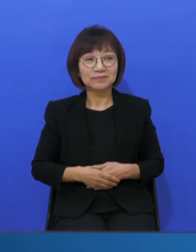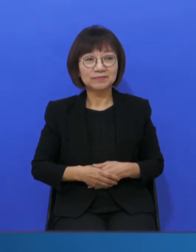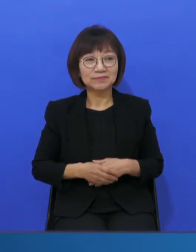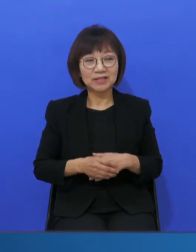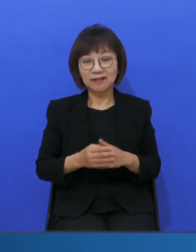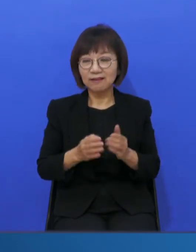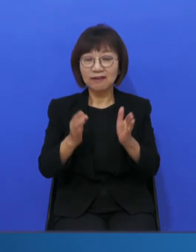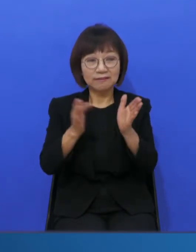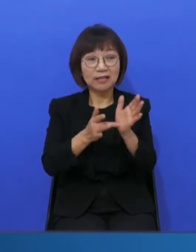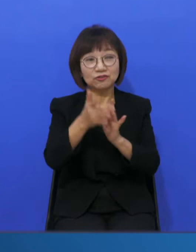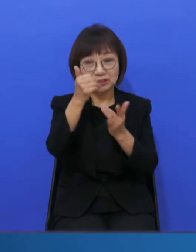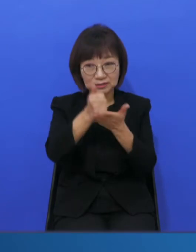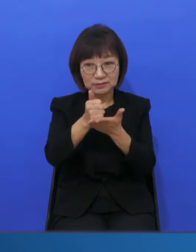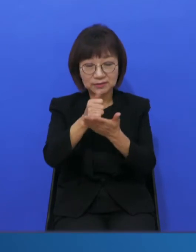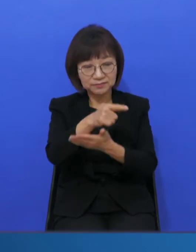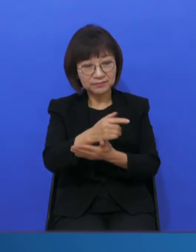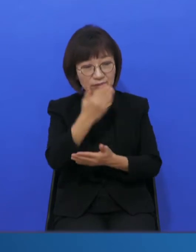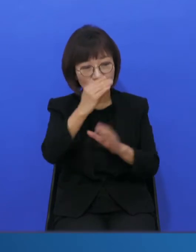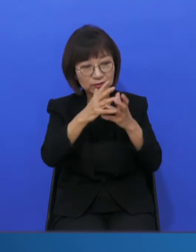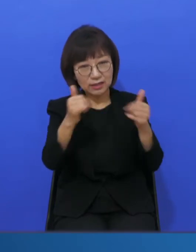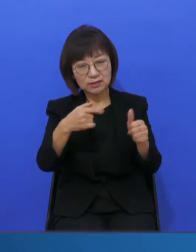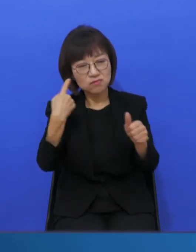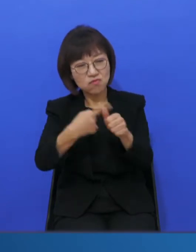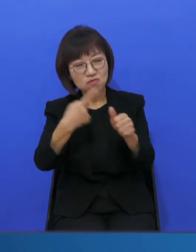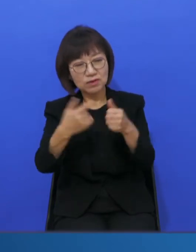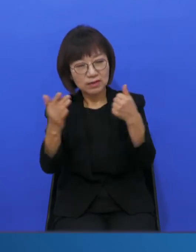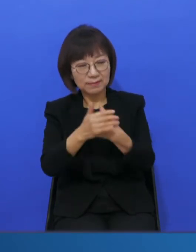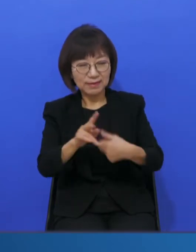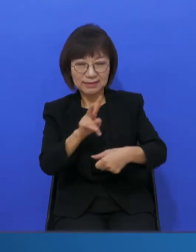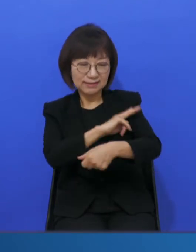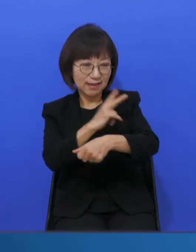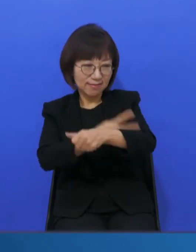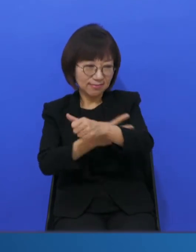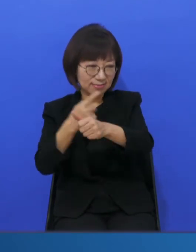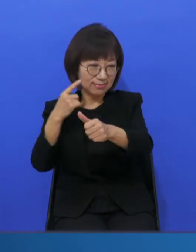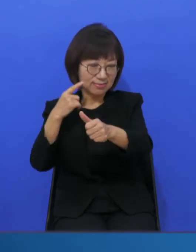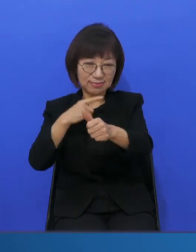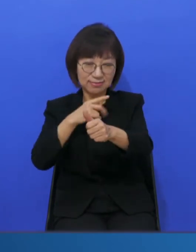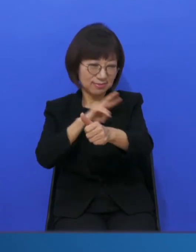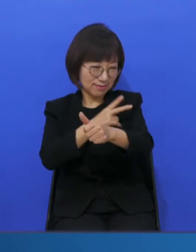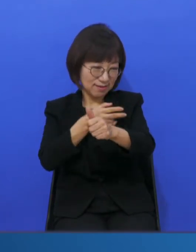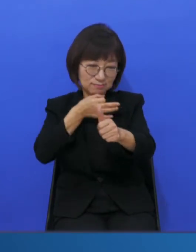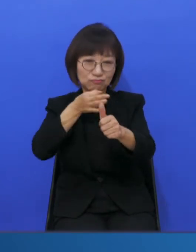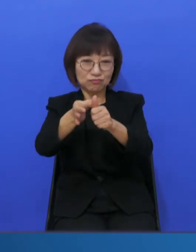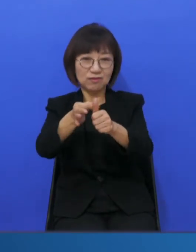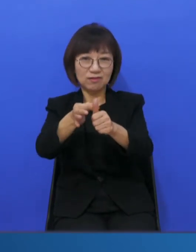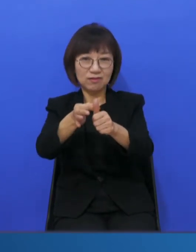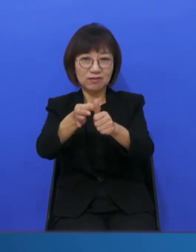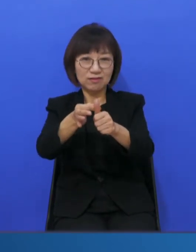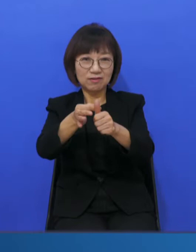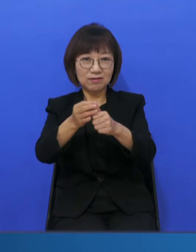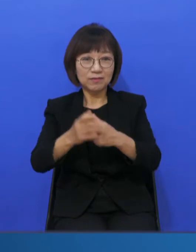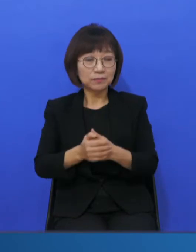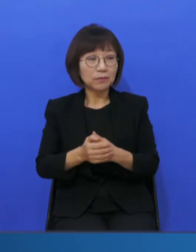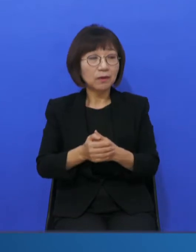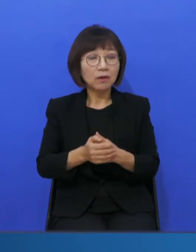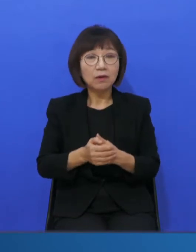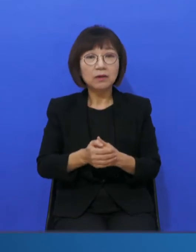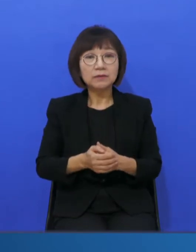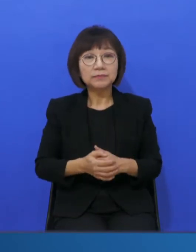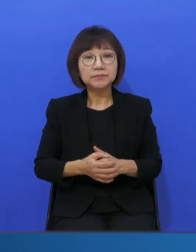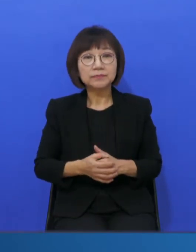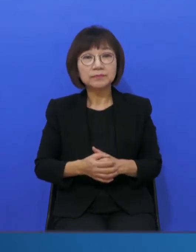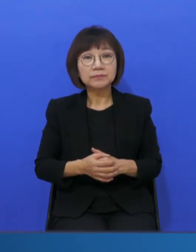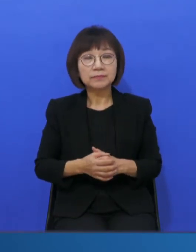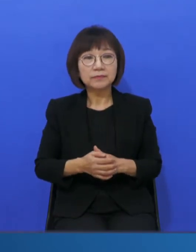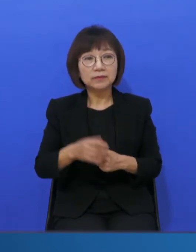세운 겁니다. And so we see that they mocked Jesus and called him and falsely accused 비난이 him. 아닙니다. But they weren't. 이스라엘 나라 곧 몇십 년 만에